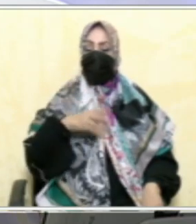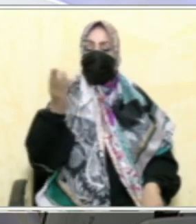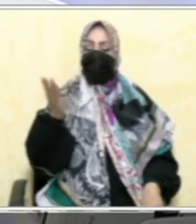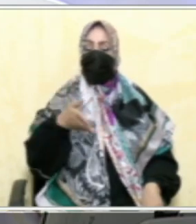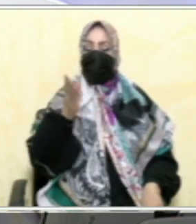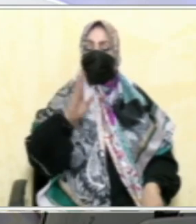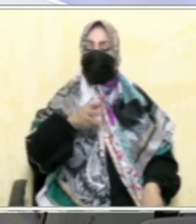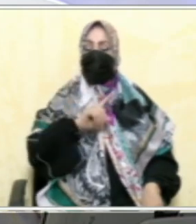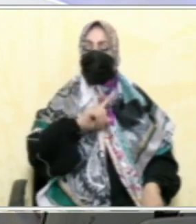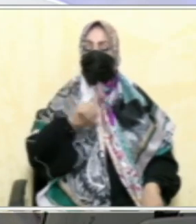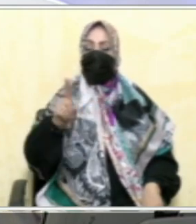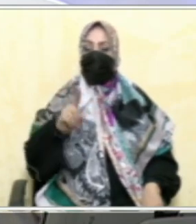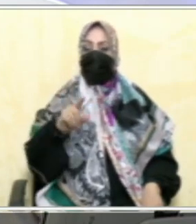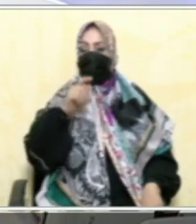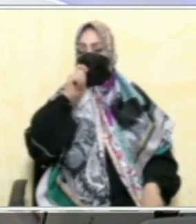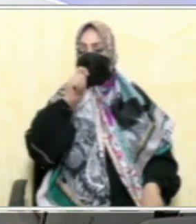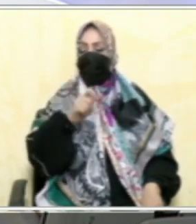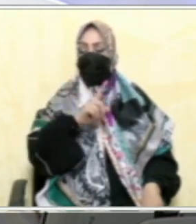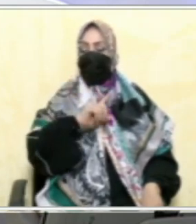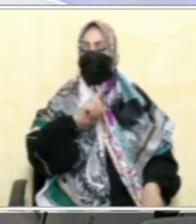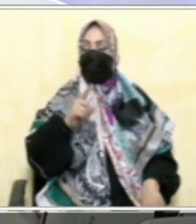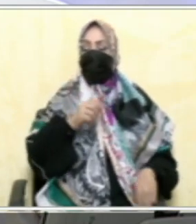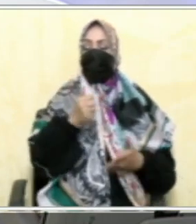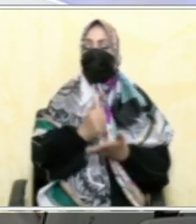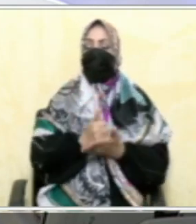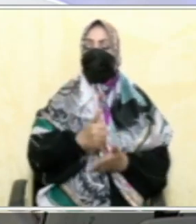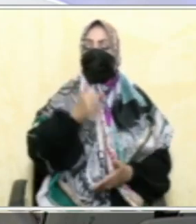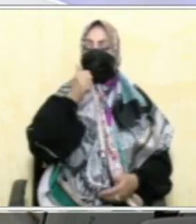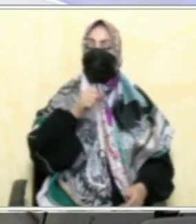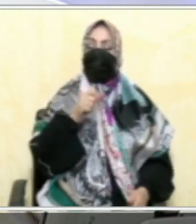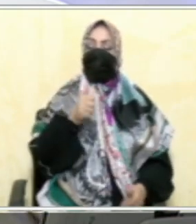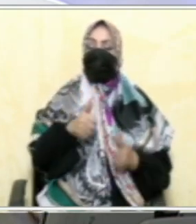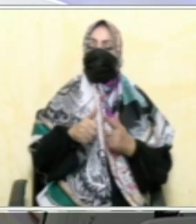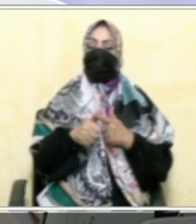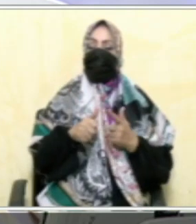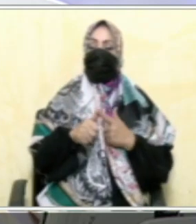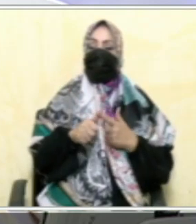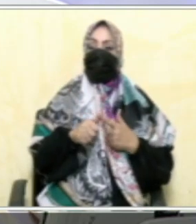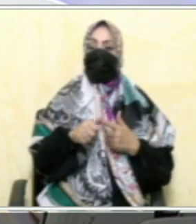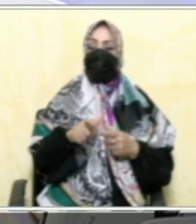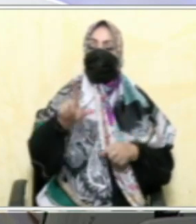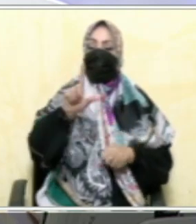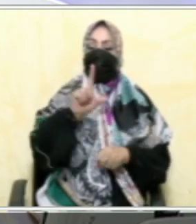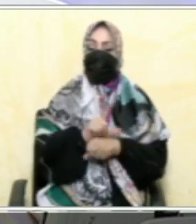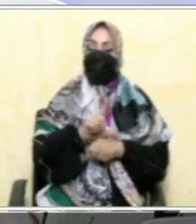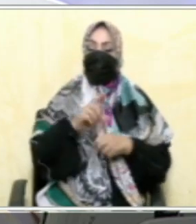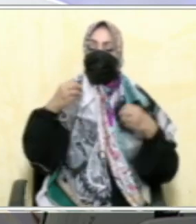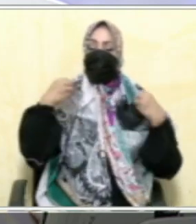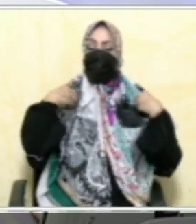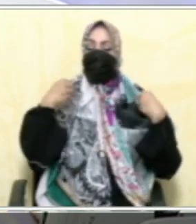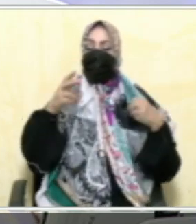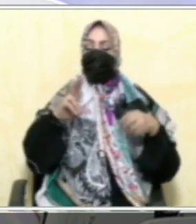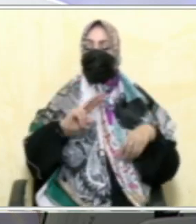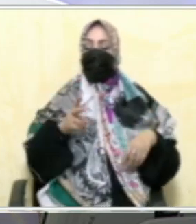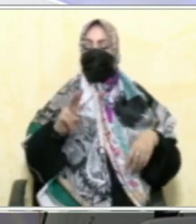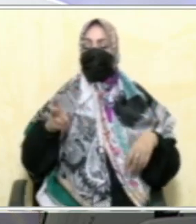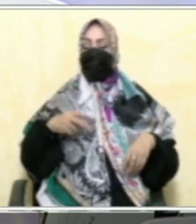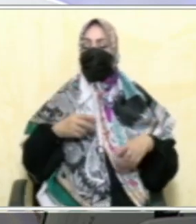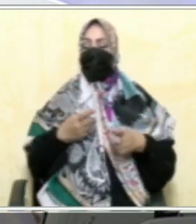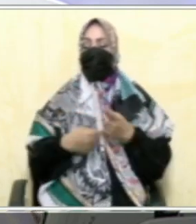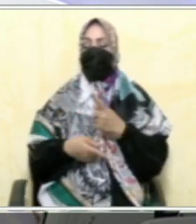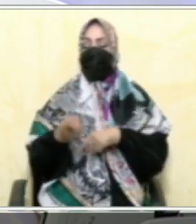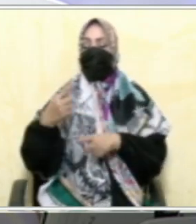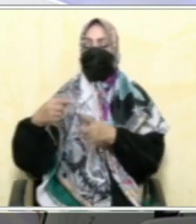الرياضة، ولهم الصدارة في المناشط، ولهم الصدارة في المهرجانات، ولهم كذا، وهذا كله يدل على